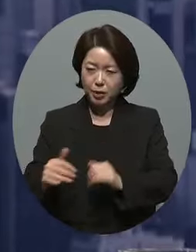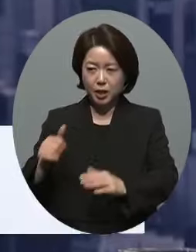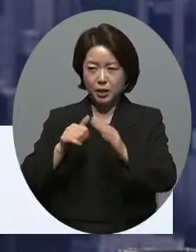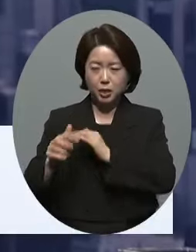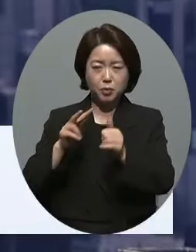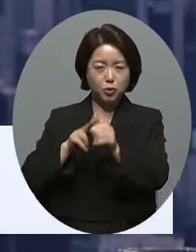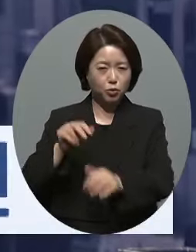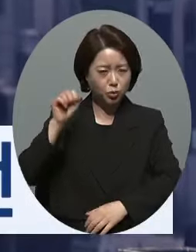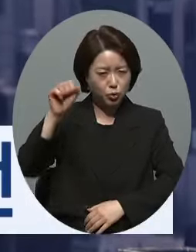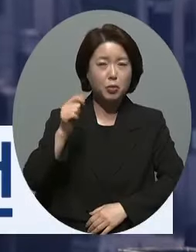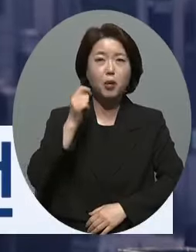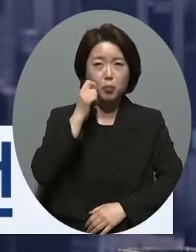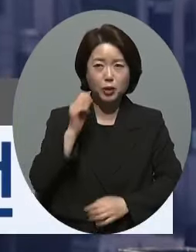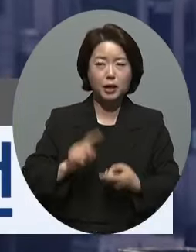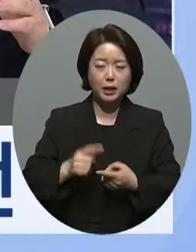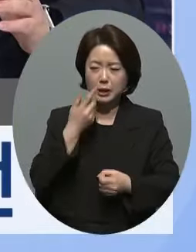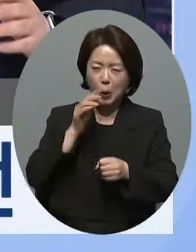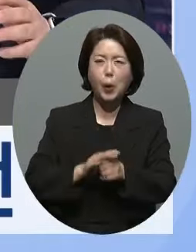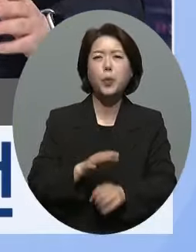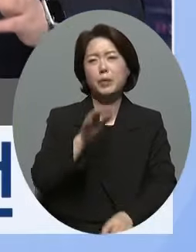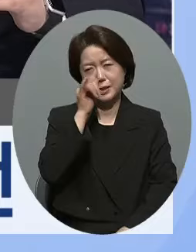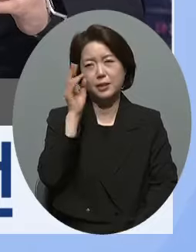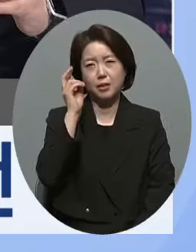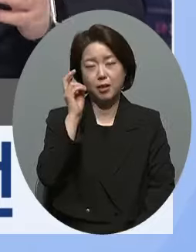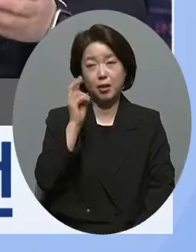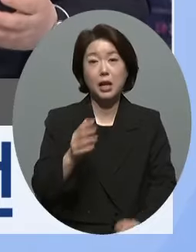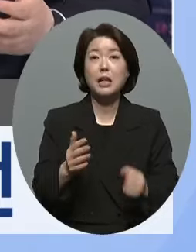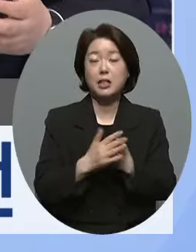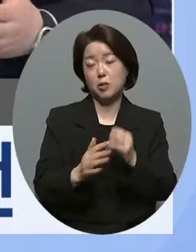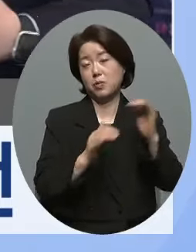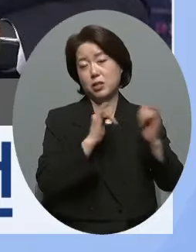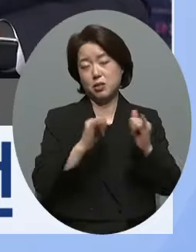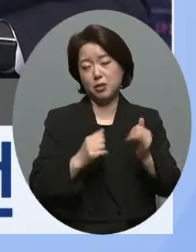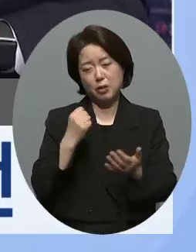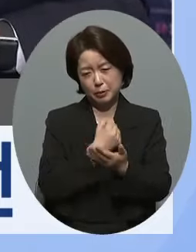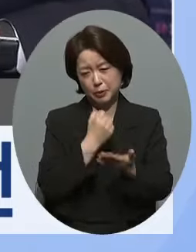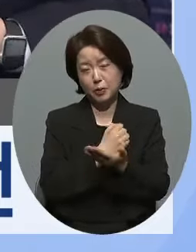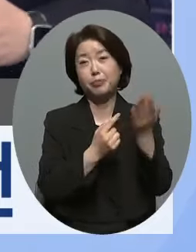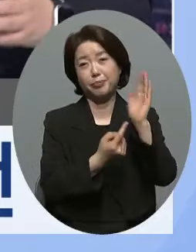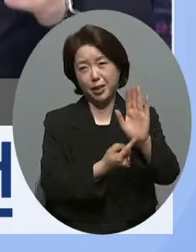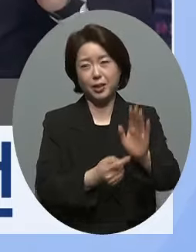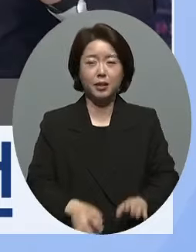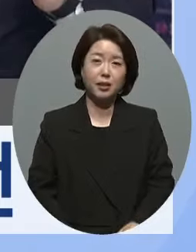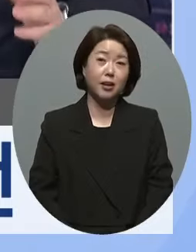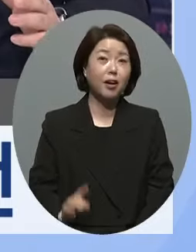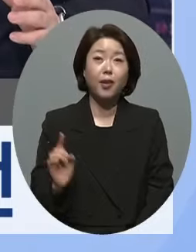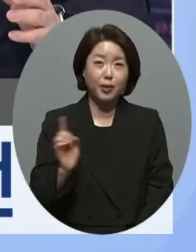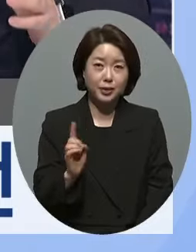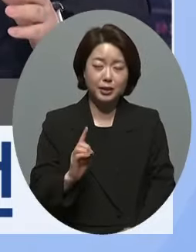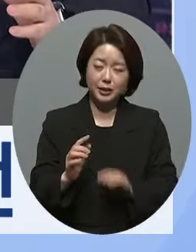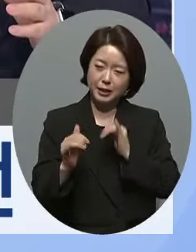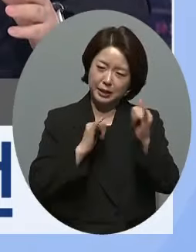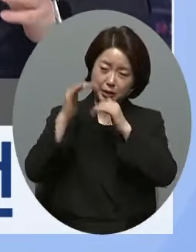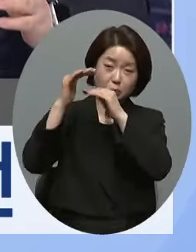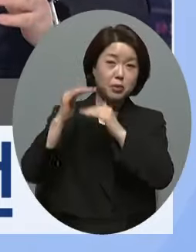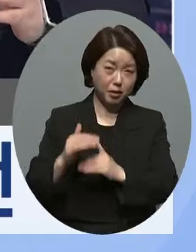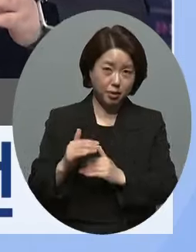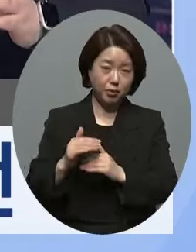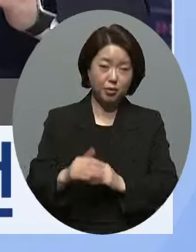안 한 거에 대해서 억울함이 있을 겁니다 그렇기 때문에 인터뷰에서 그런 서운함이 묻어 나온 건데요 저는 어쨌든 인터뷰 내용에서